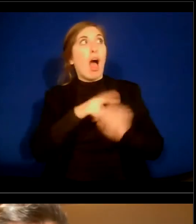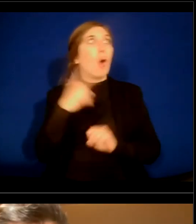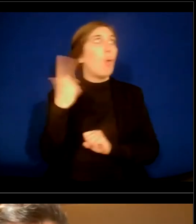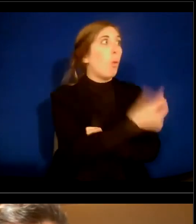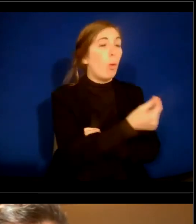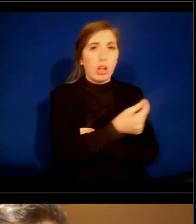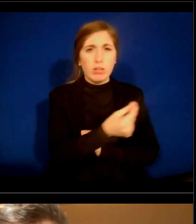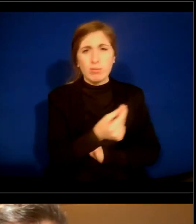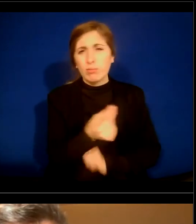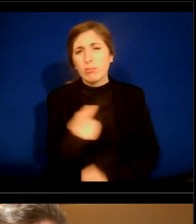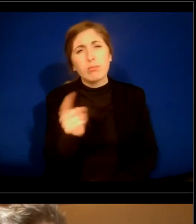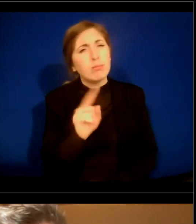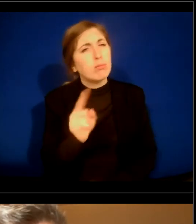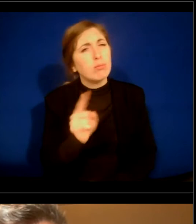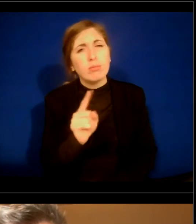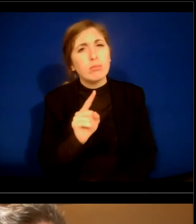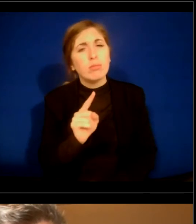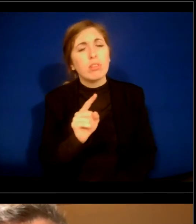che hanno